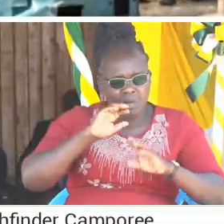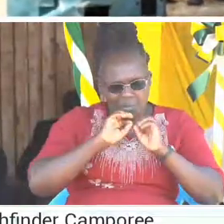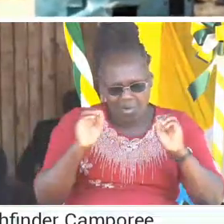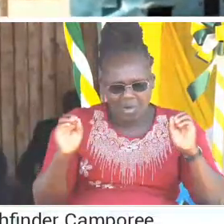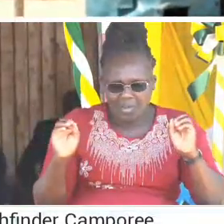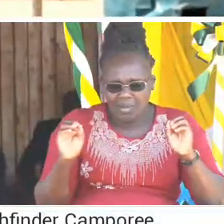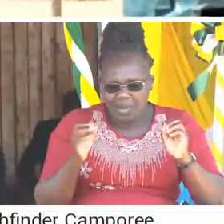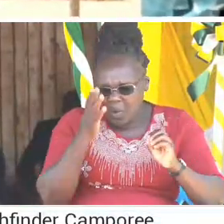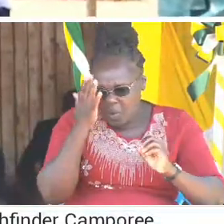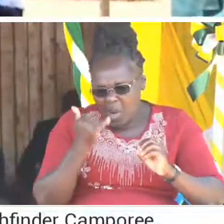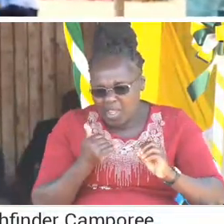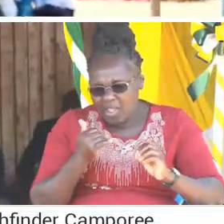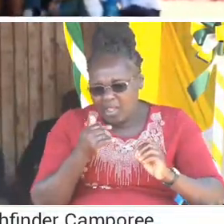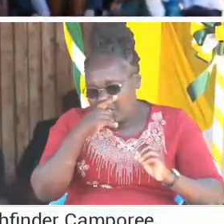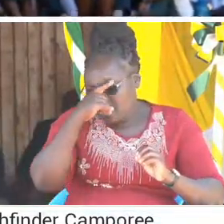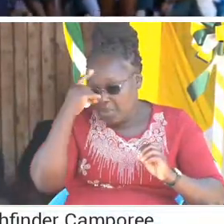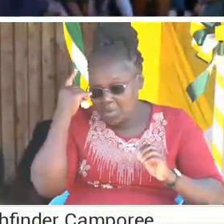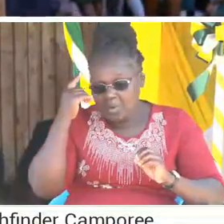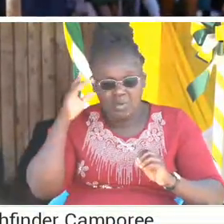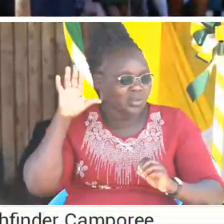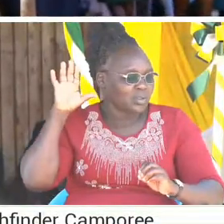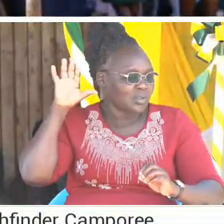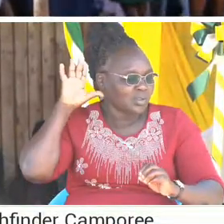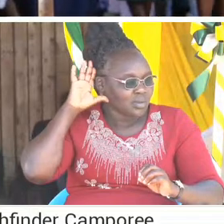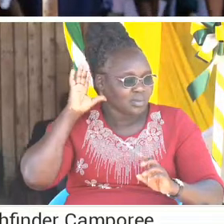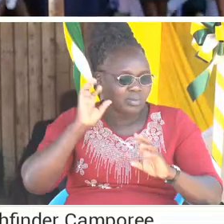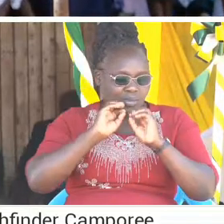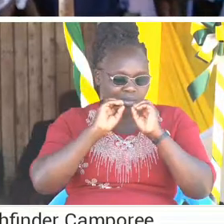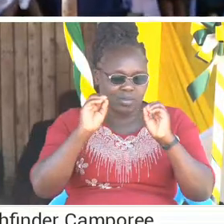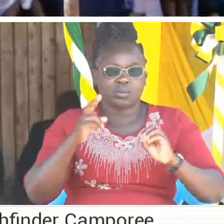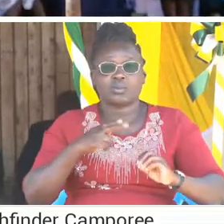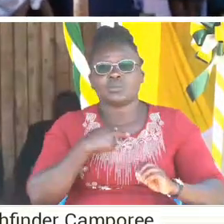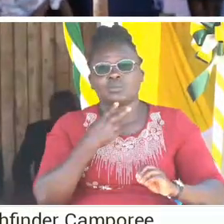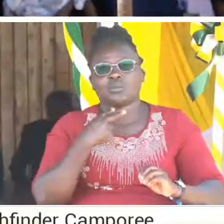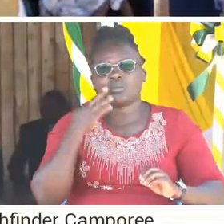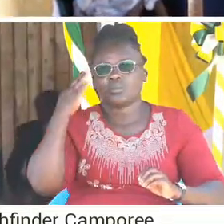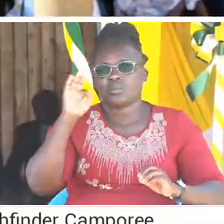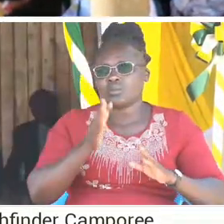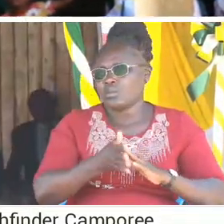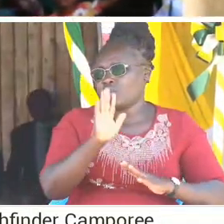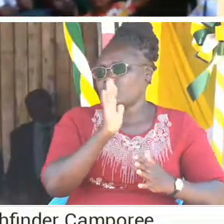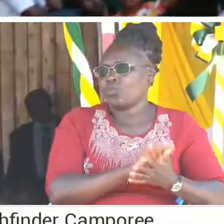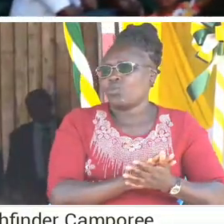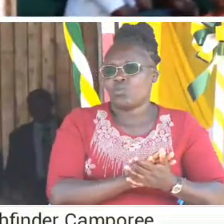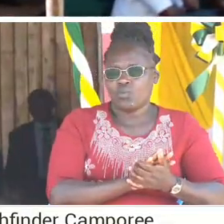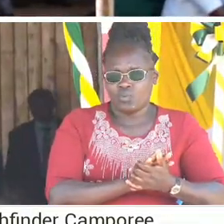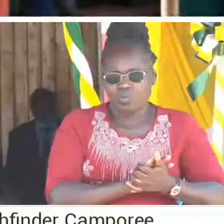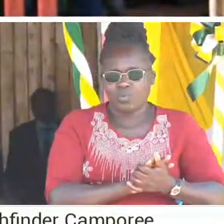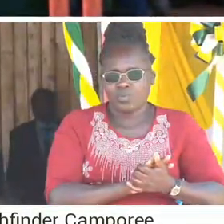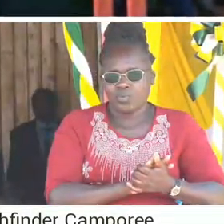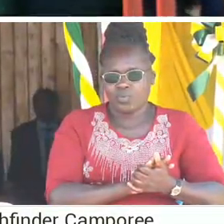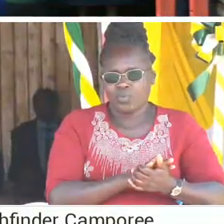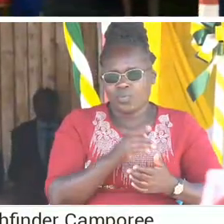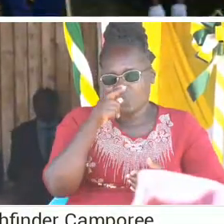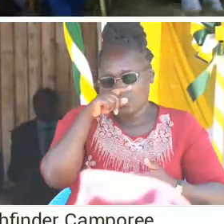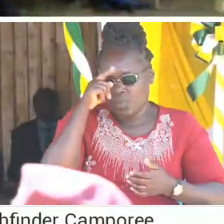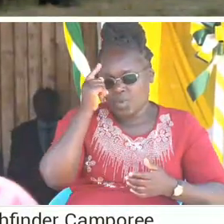anasema nitaziamuru. Yaani ukinisikia na kufuata maagizo yangu ninayokuagiza leo kwa